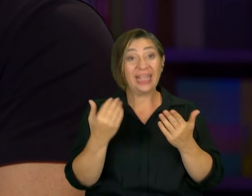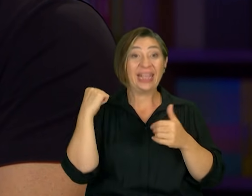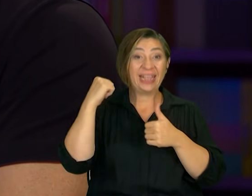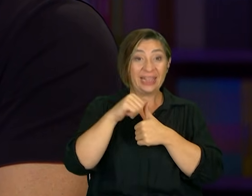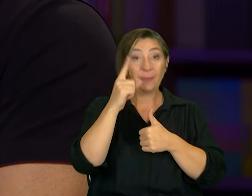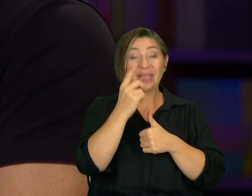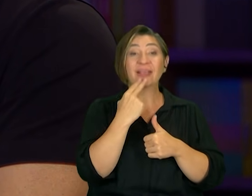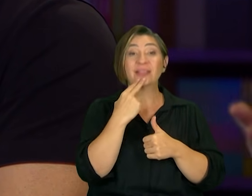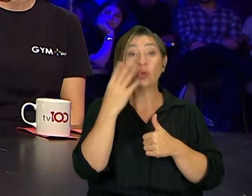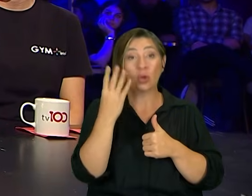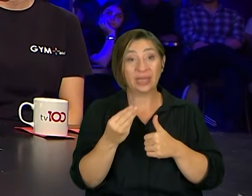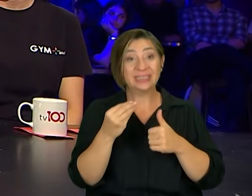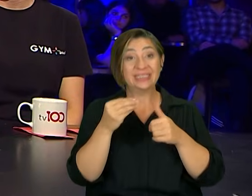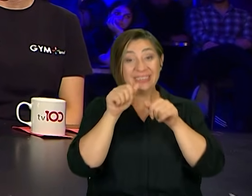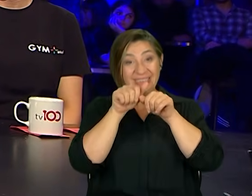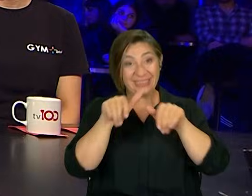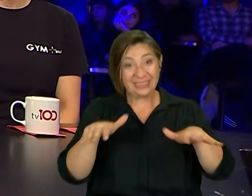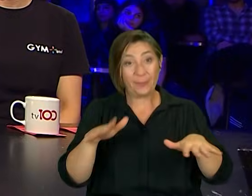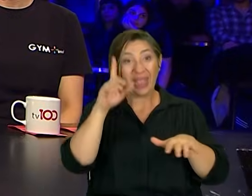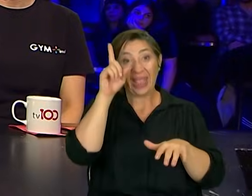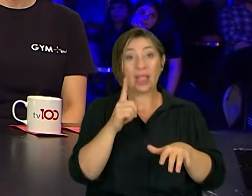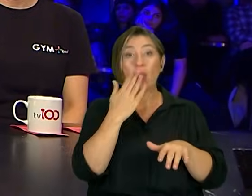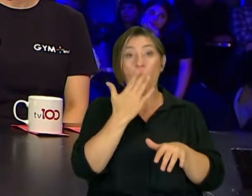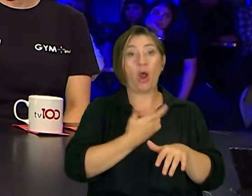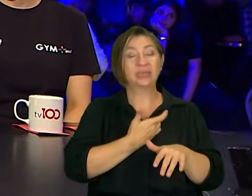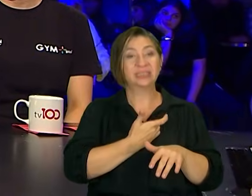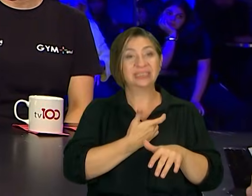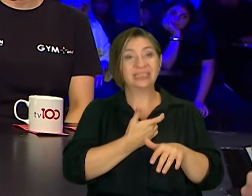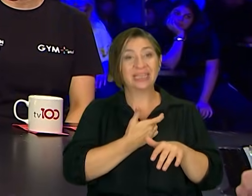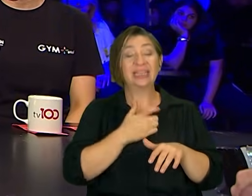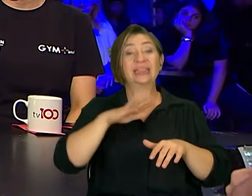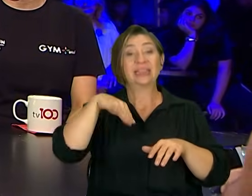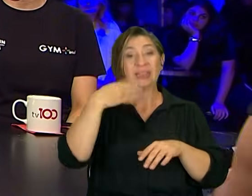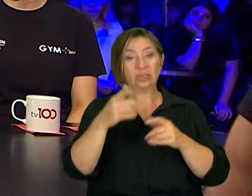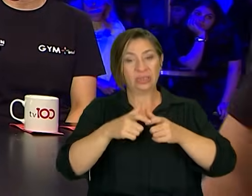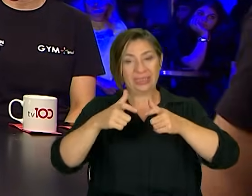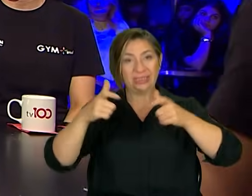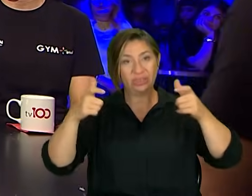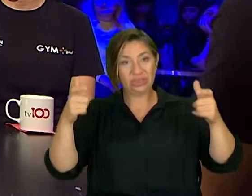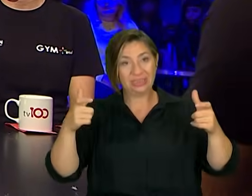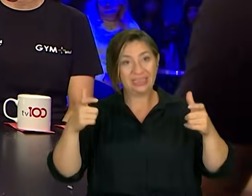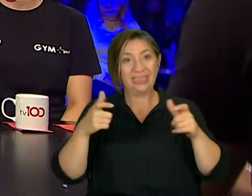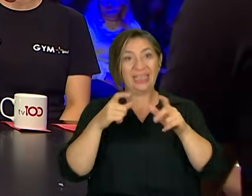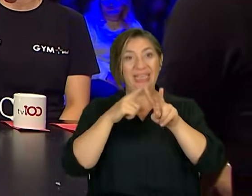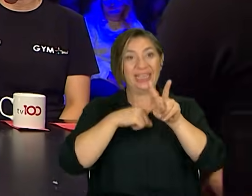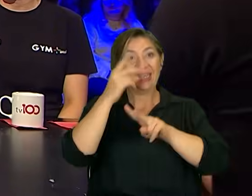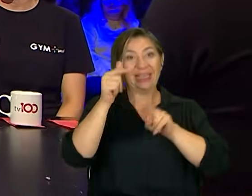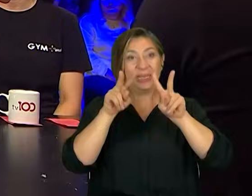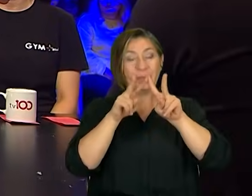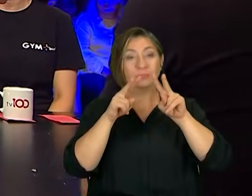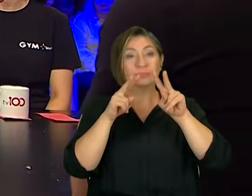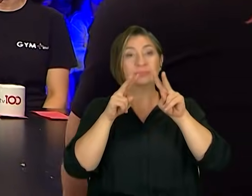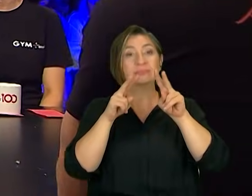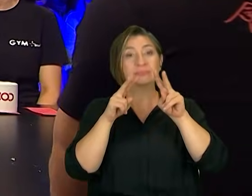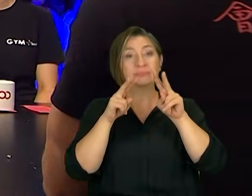yine bir kadın olan sistemin İlk öğrencisi, daha sonra geliştiricisi Yim Wing